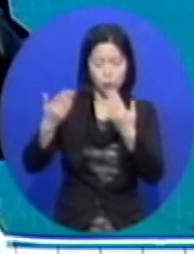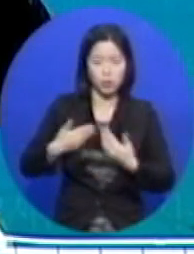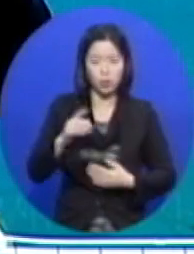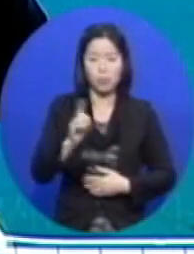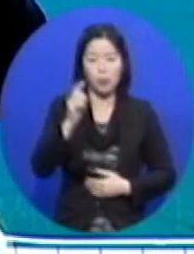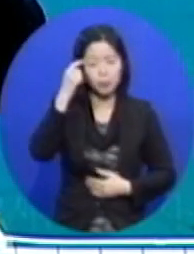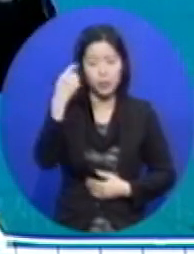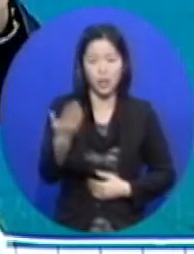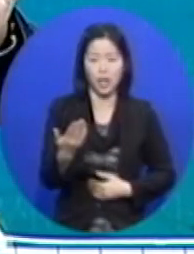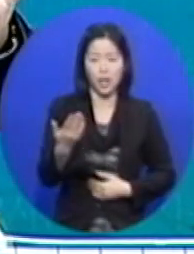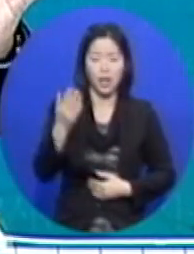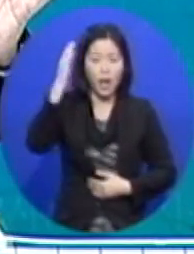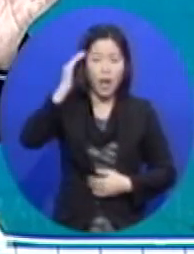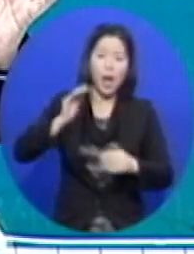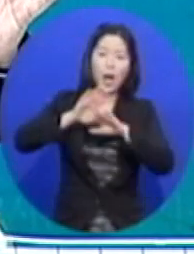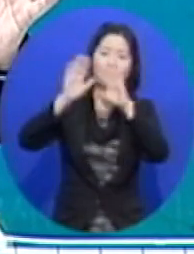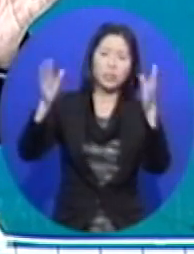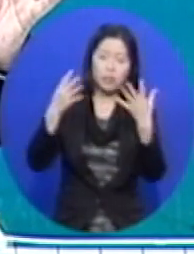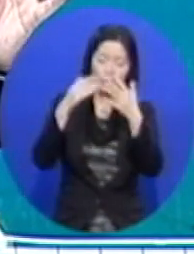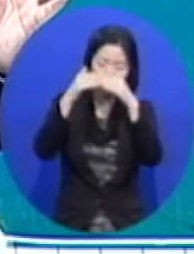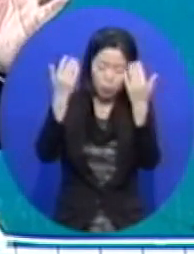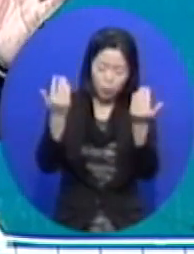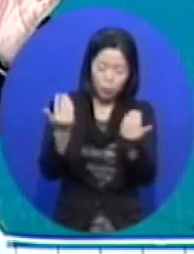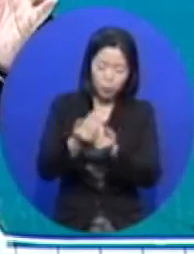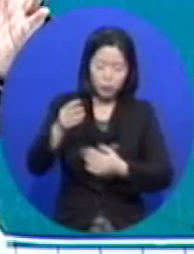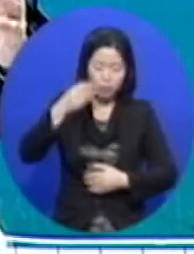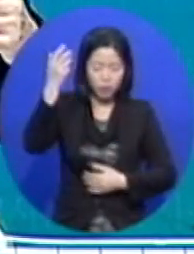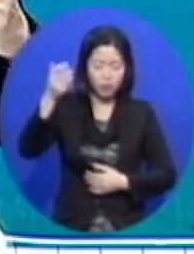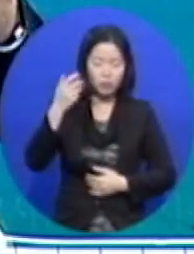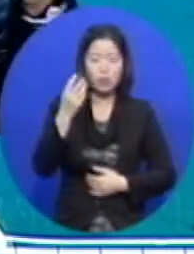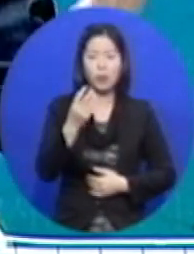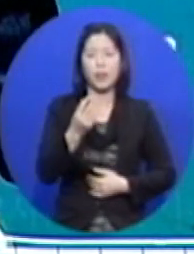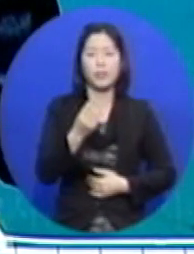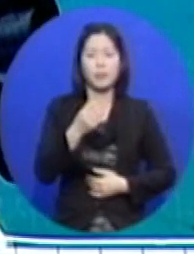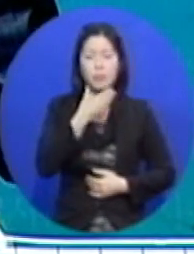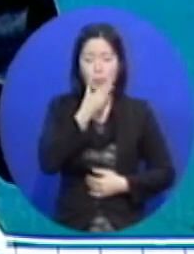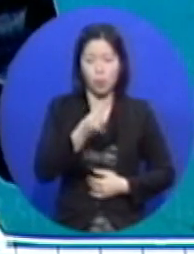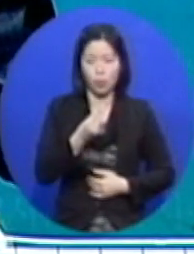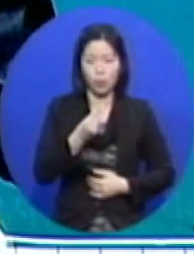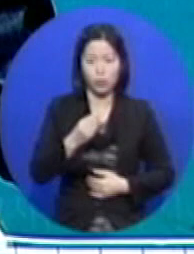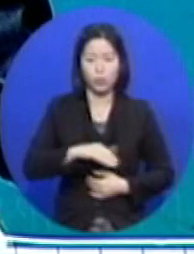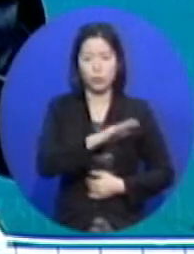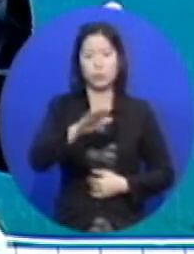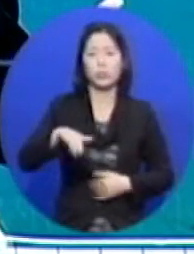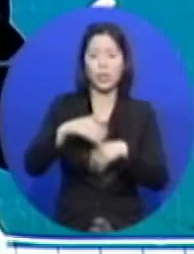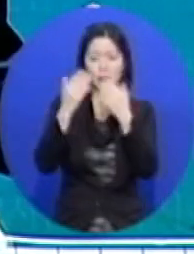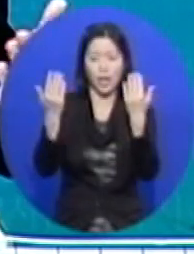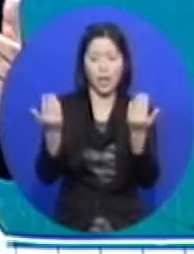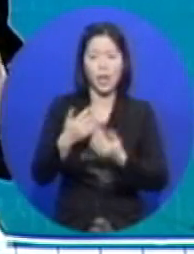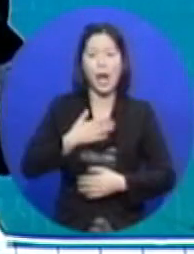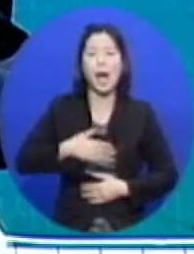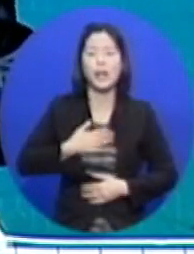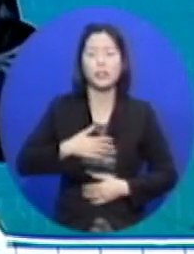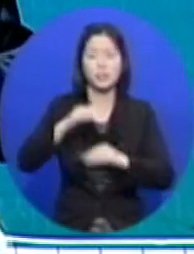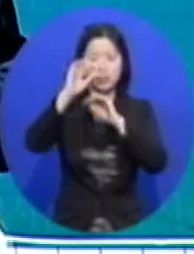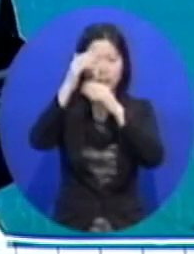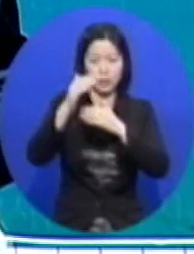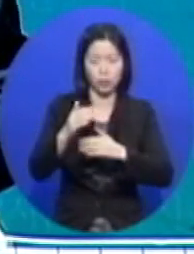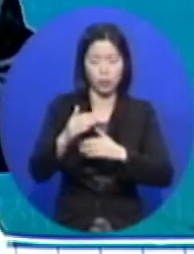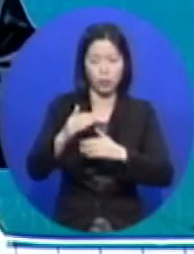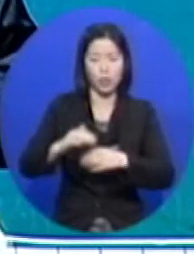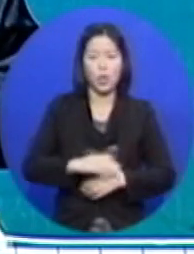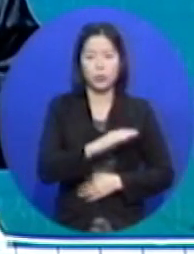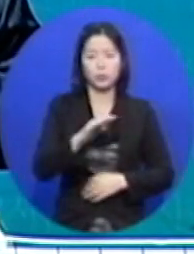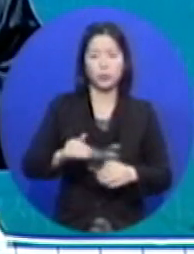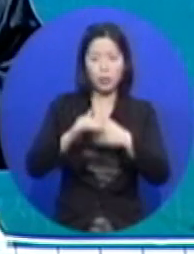하늘의 모든 신령한 복 이라고 했는데 우리가 다 아는 내용입니다 그것은 우리의 모든